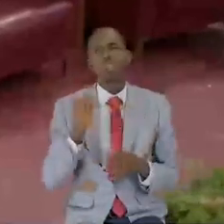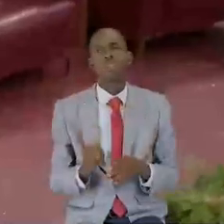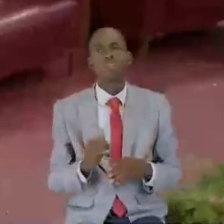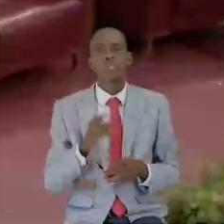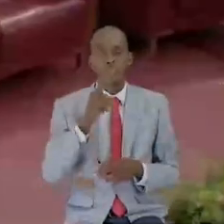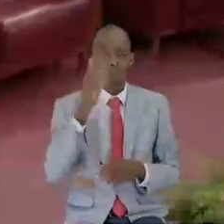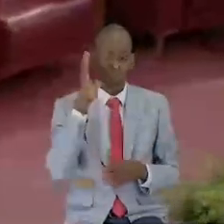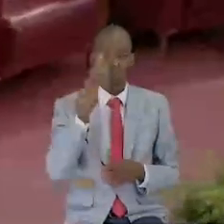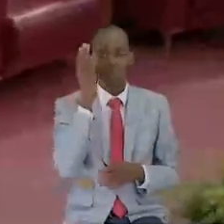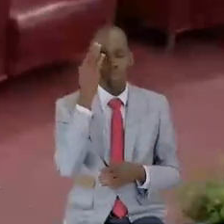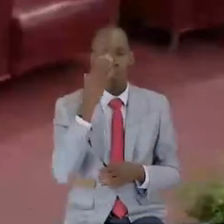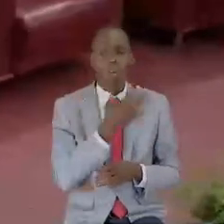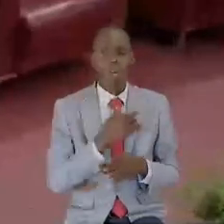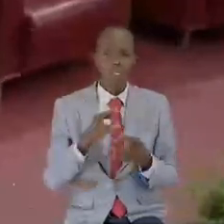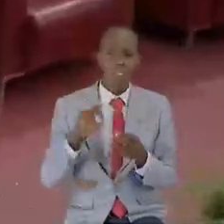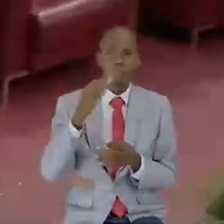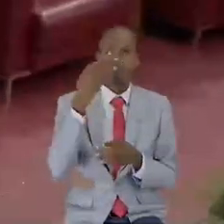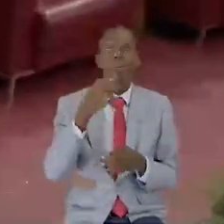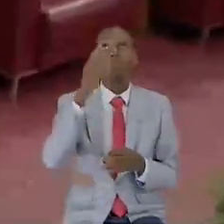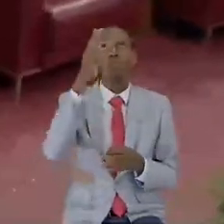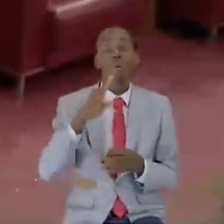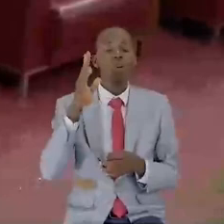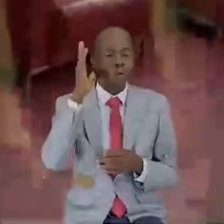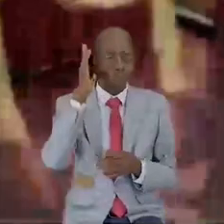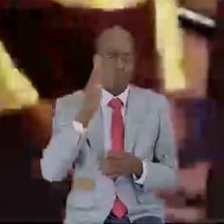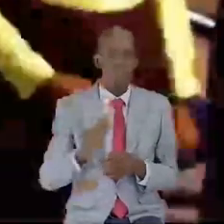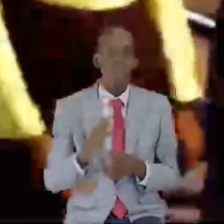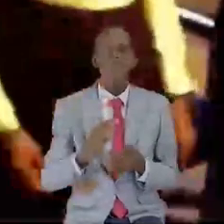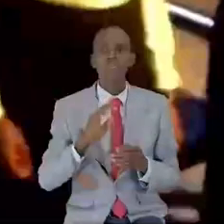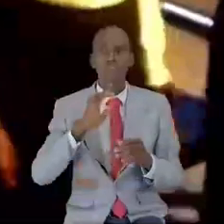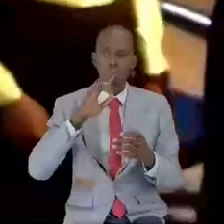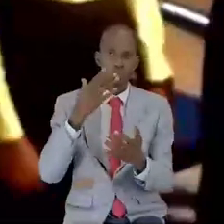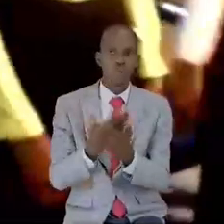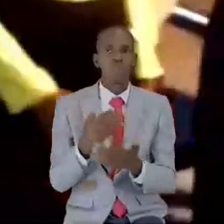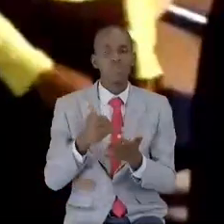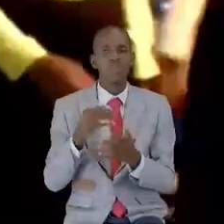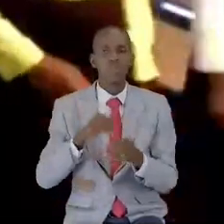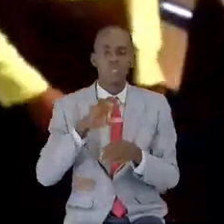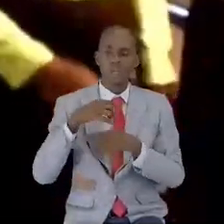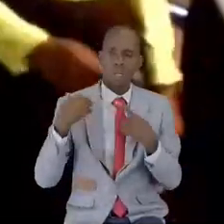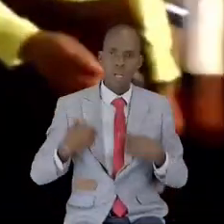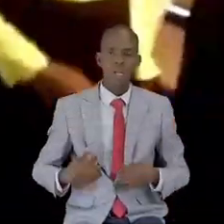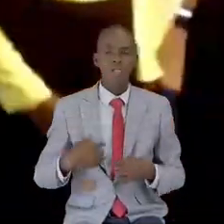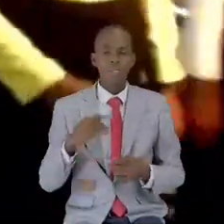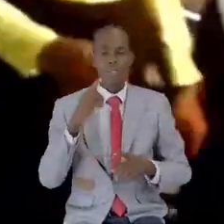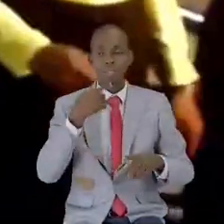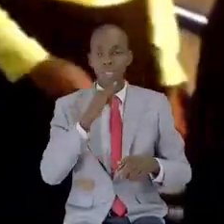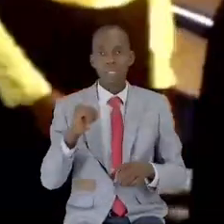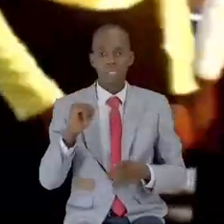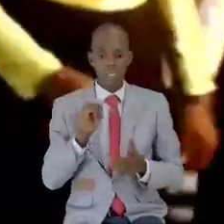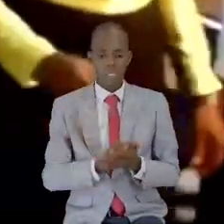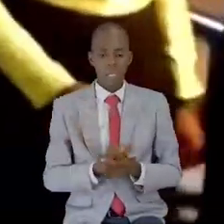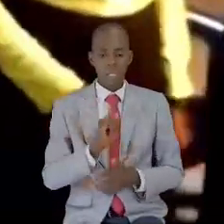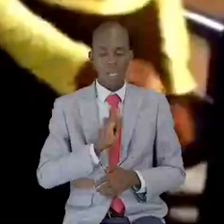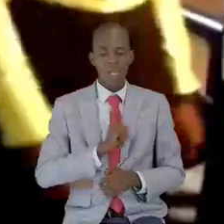Tu sauras. Et l'Esprit de Dieu rendra témoignage à ton cœur je suis